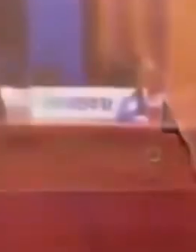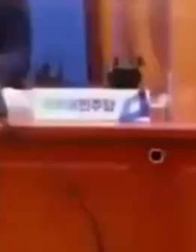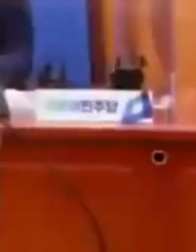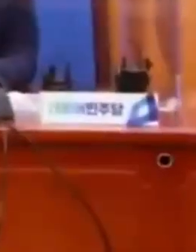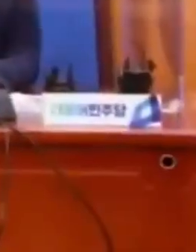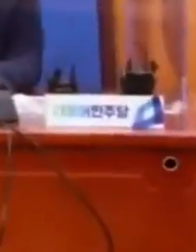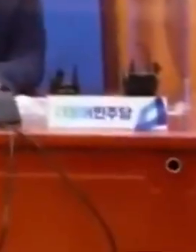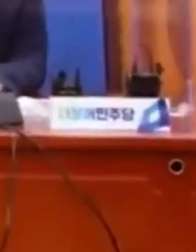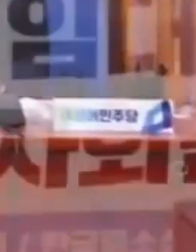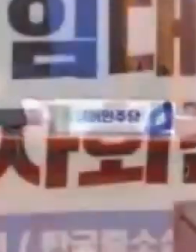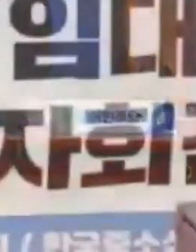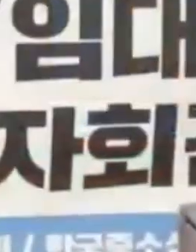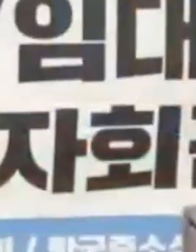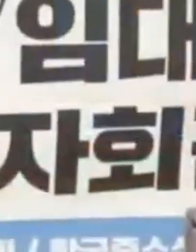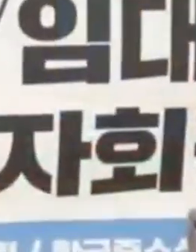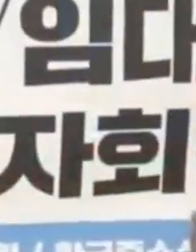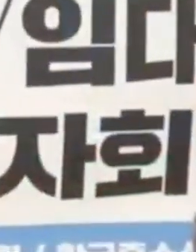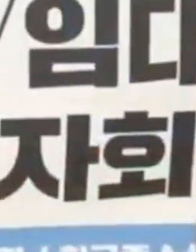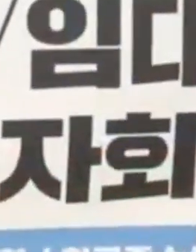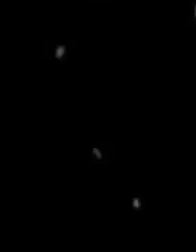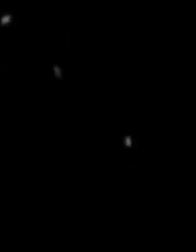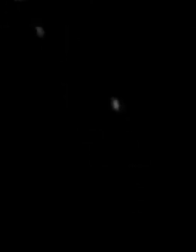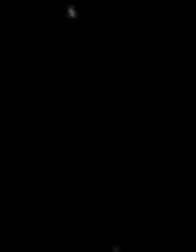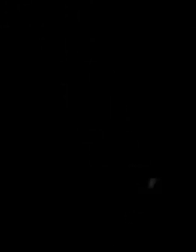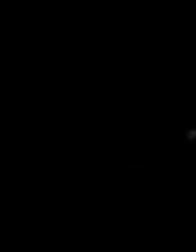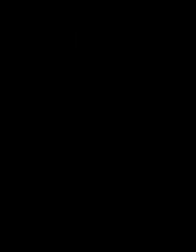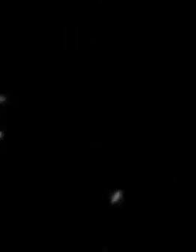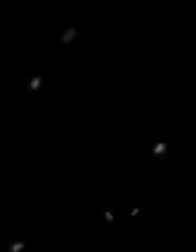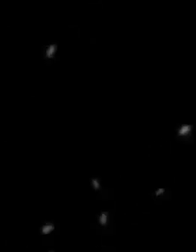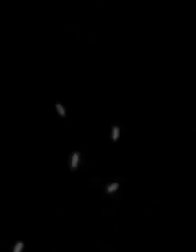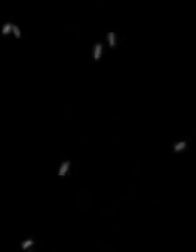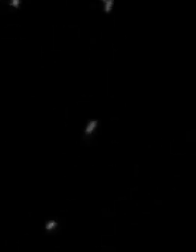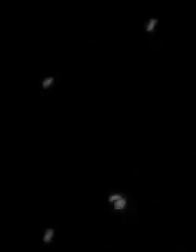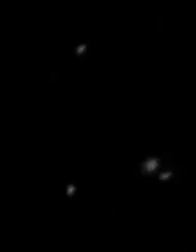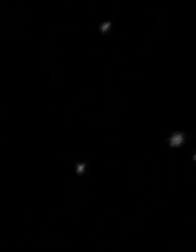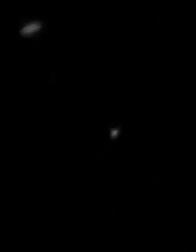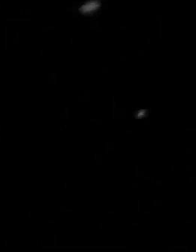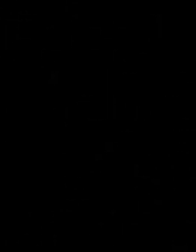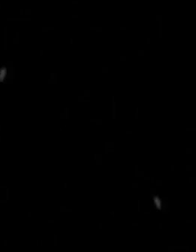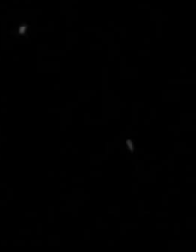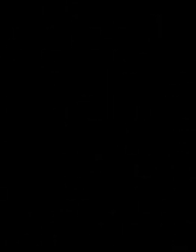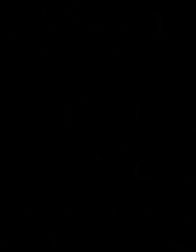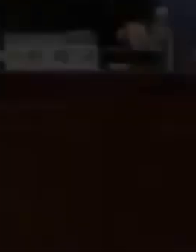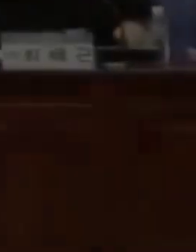그런 사회를 만드는 것이 더불어민주당이 해야 될 일이다.